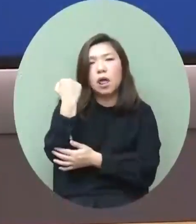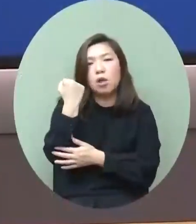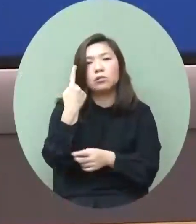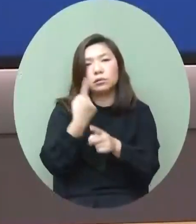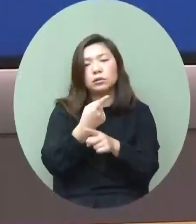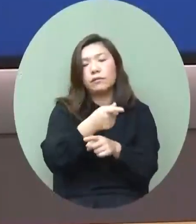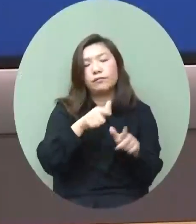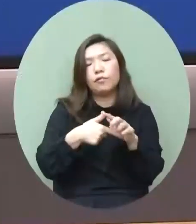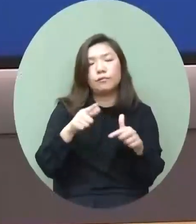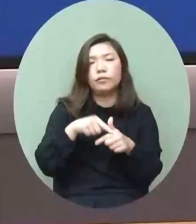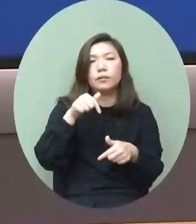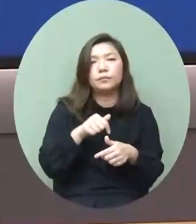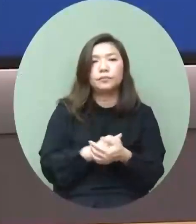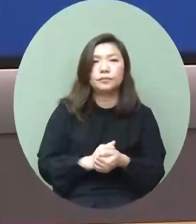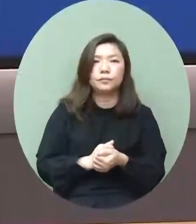來了